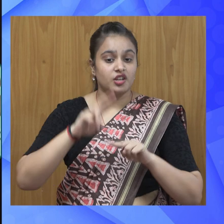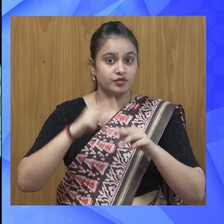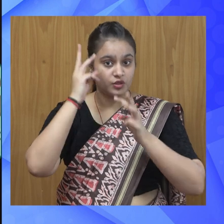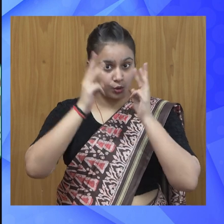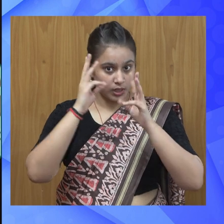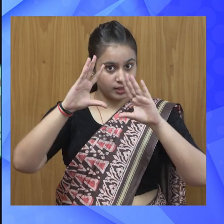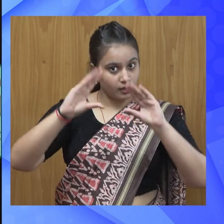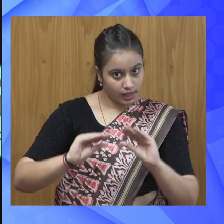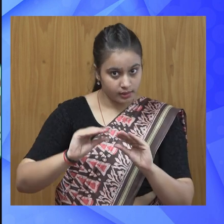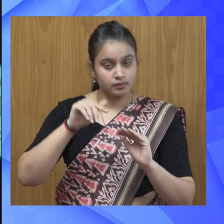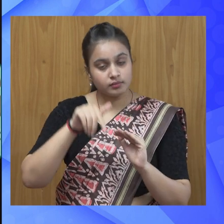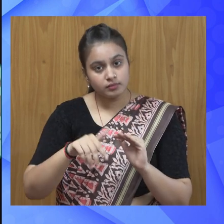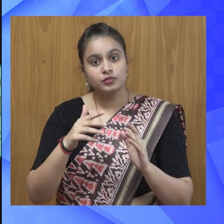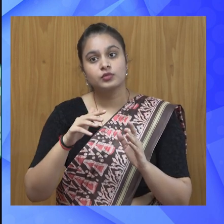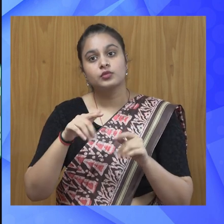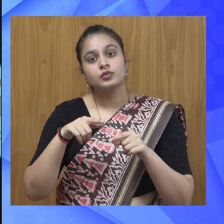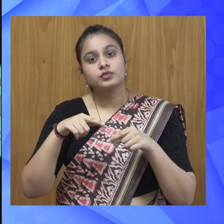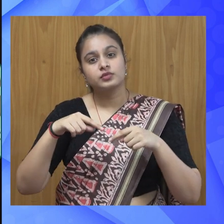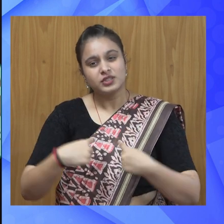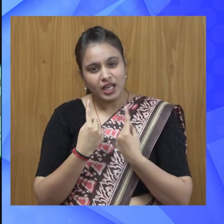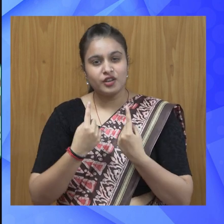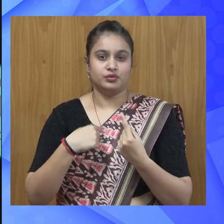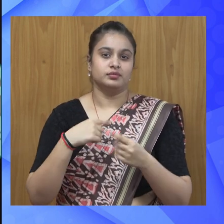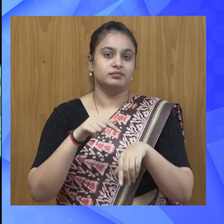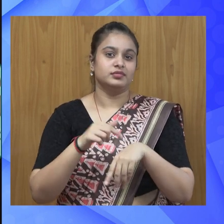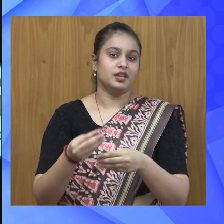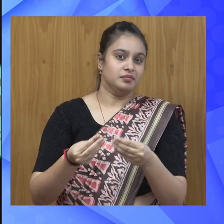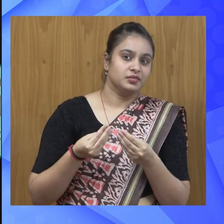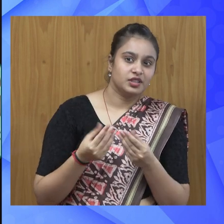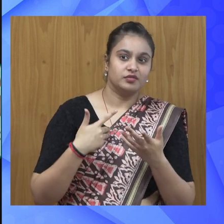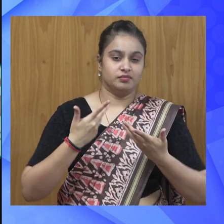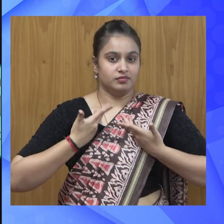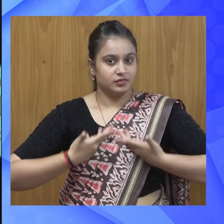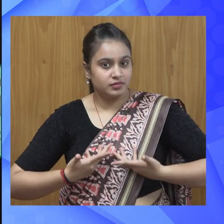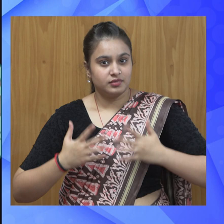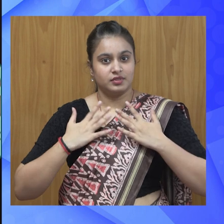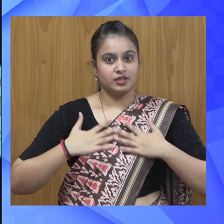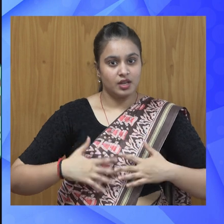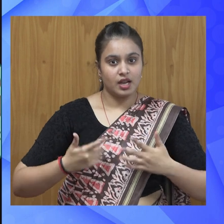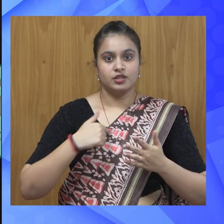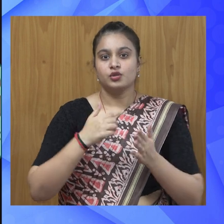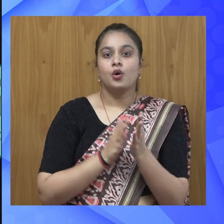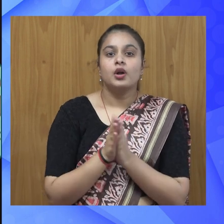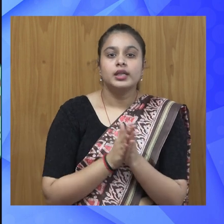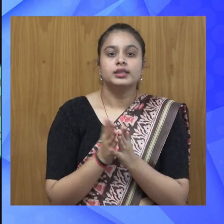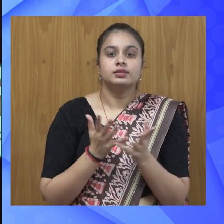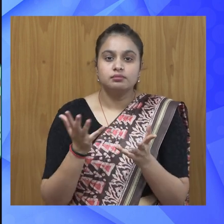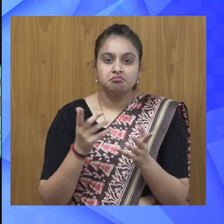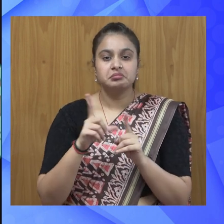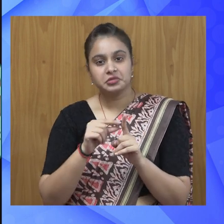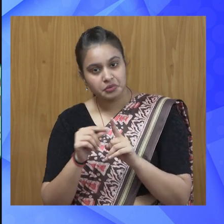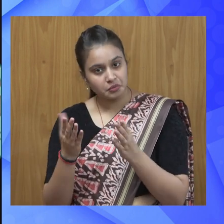करना है, और उससे ये है कि आप अपने लिए भी थोड़ा सा टाइम दें जिसमें आप रिलैक्स कर सकें, अपनी हॉबीज, अपने इंटरेस्ट को कायम कर